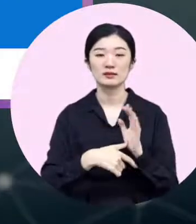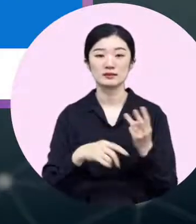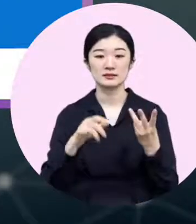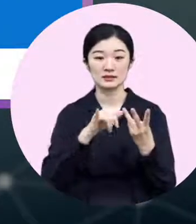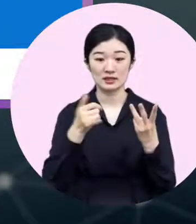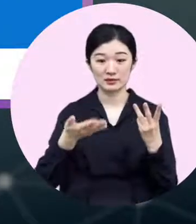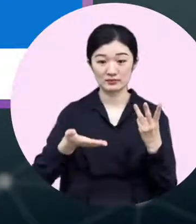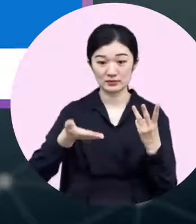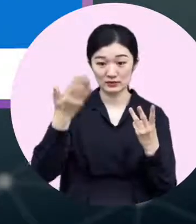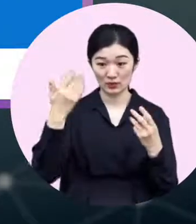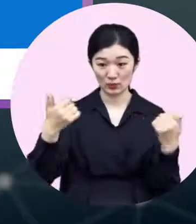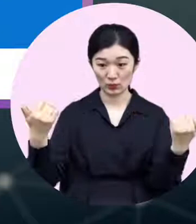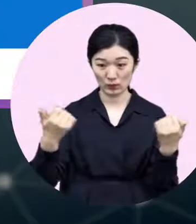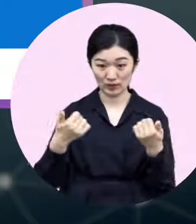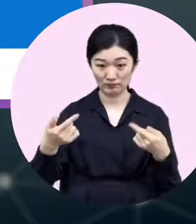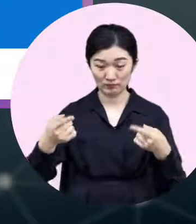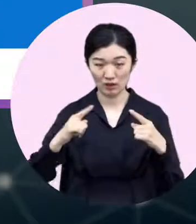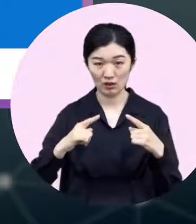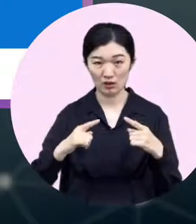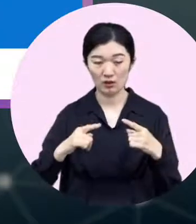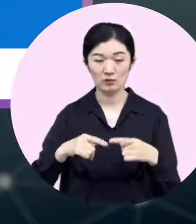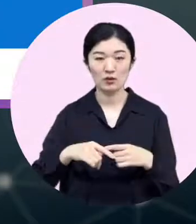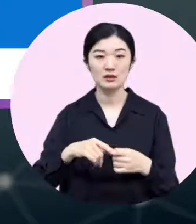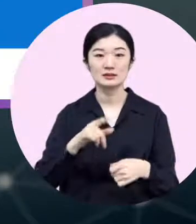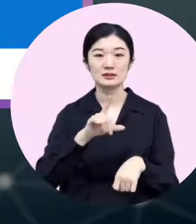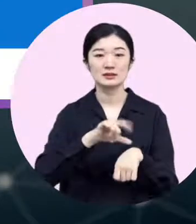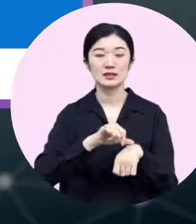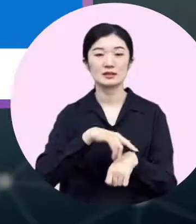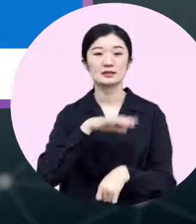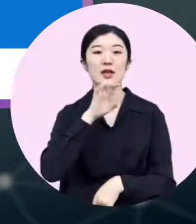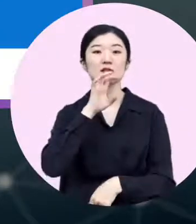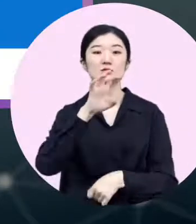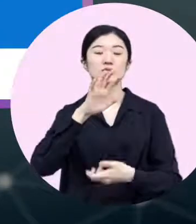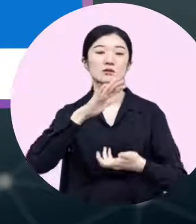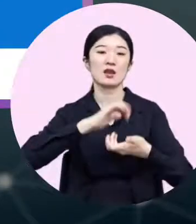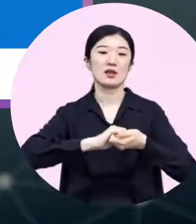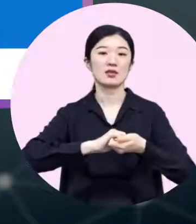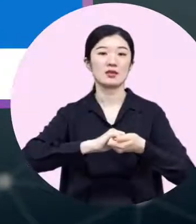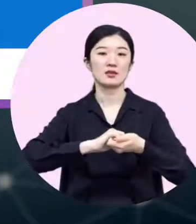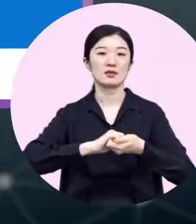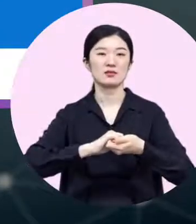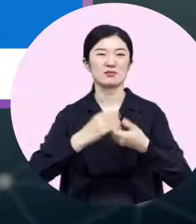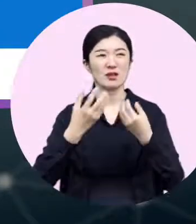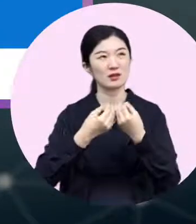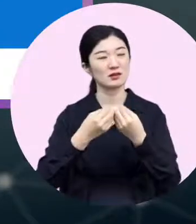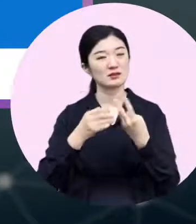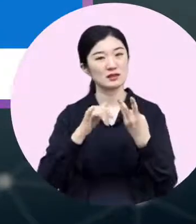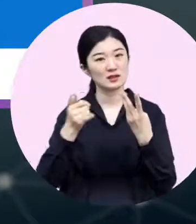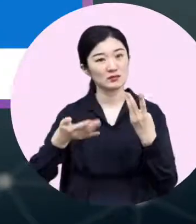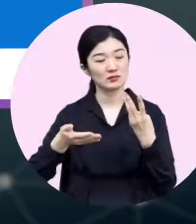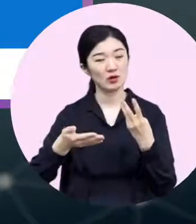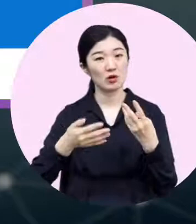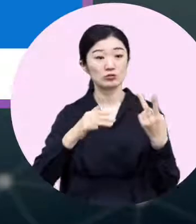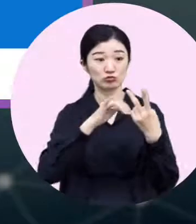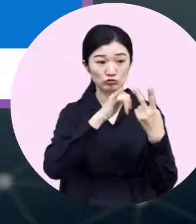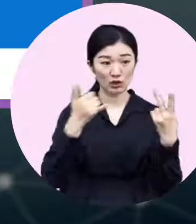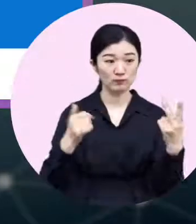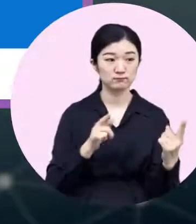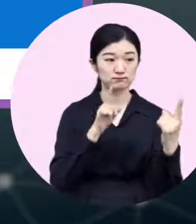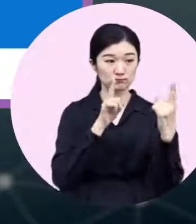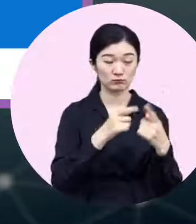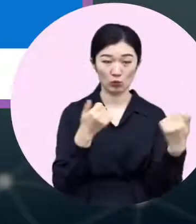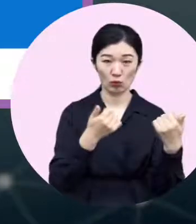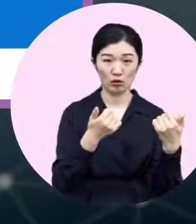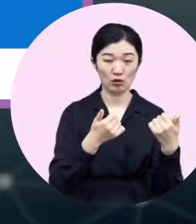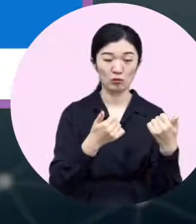이상이 참가하는 회의에는 40분이라는 시간 제한이 있어요. 그러니까 3명 이상이기 때문에 만약에 2명이서만 회의를